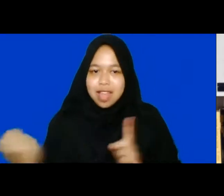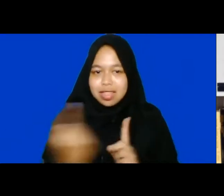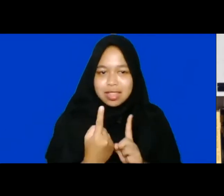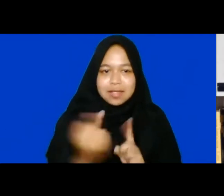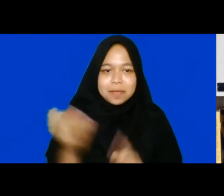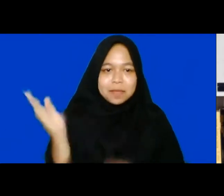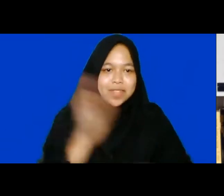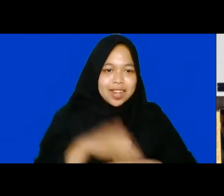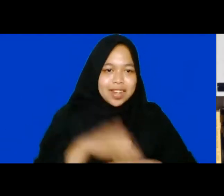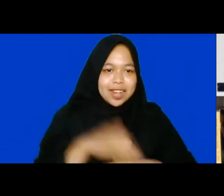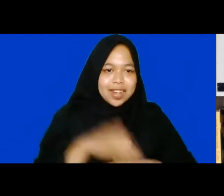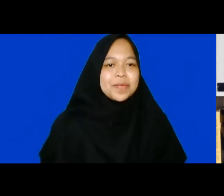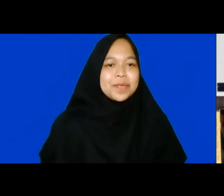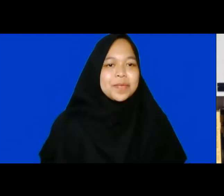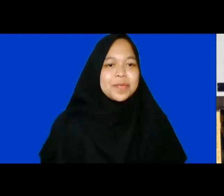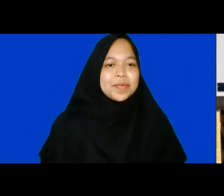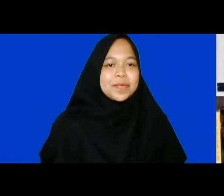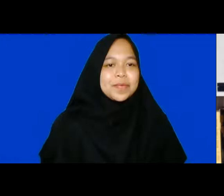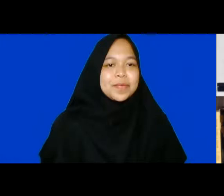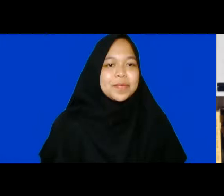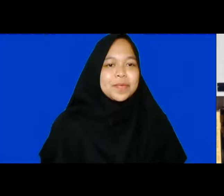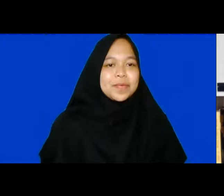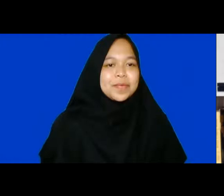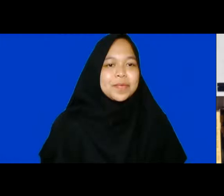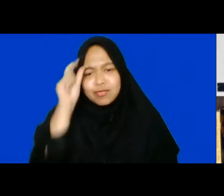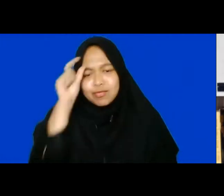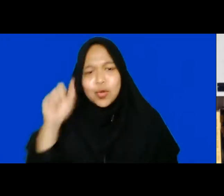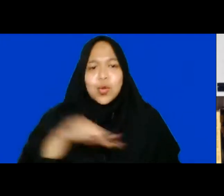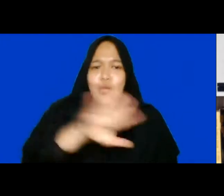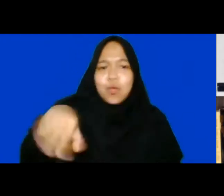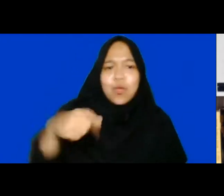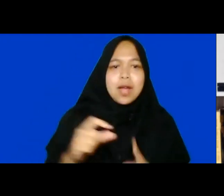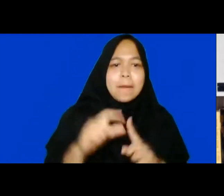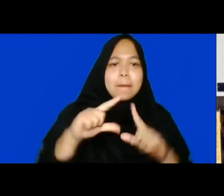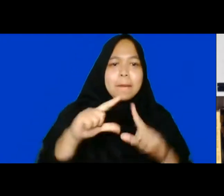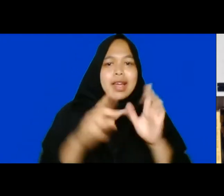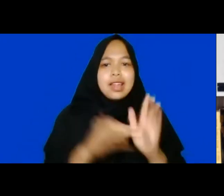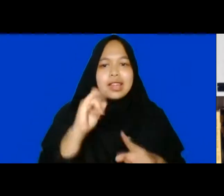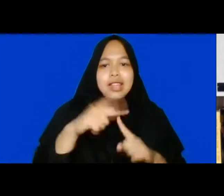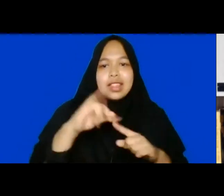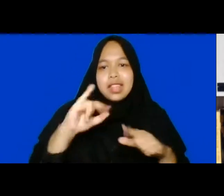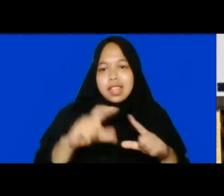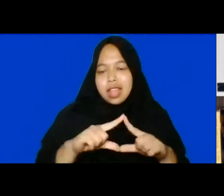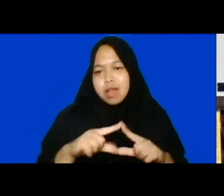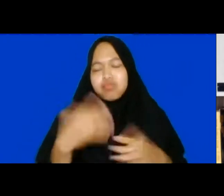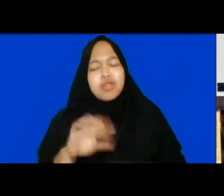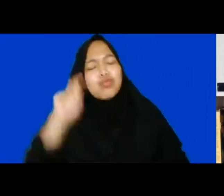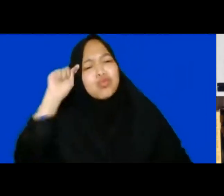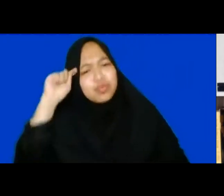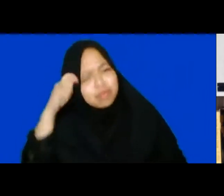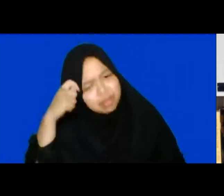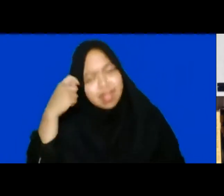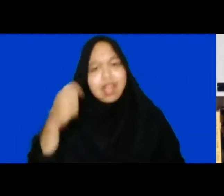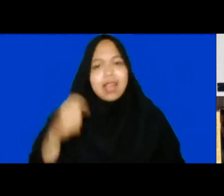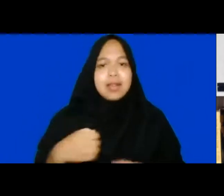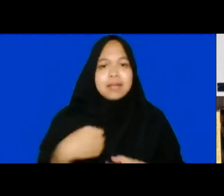ya. Terima kasih juga untuk semua panitia atau penyelenggara yang sudah bersusah payah untuk menyelenggarakan acara ini. Kalau